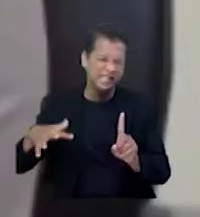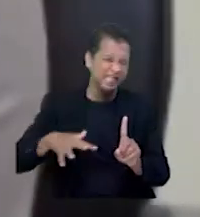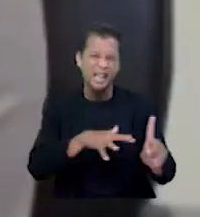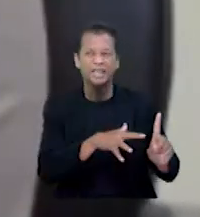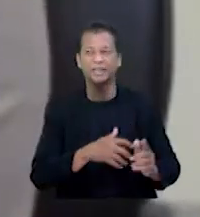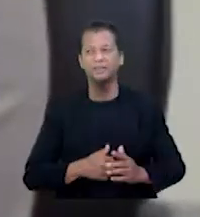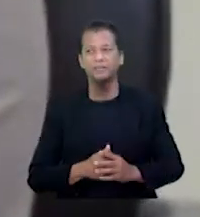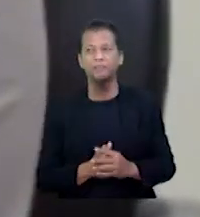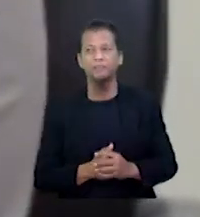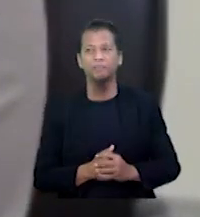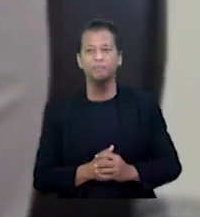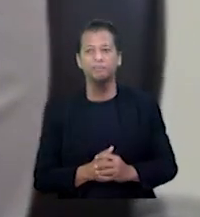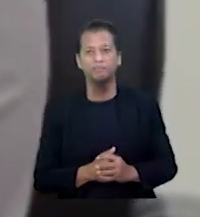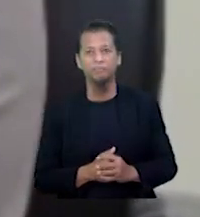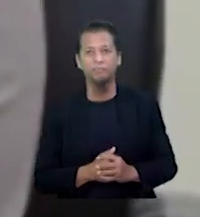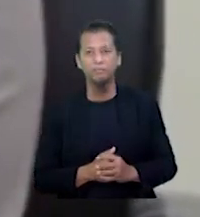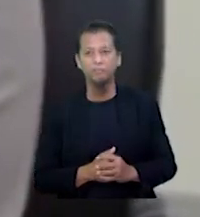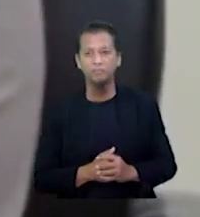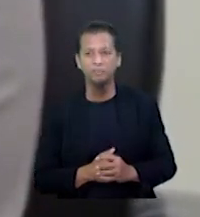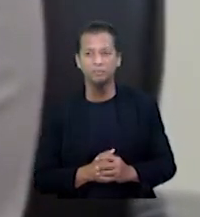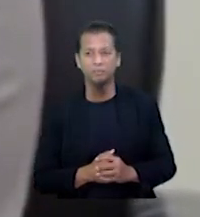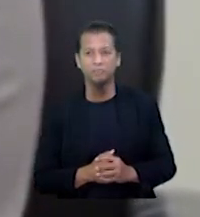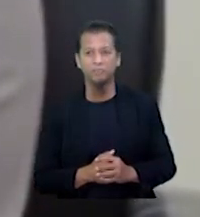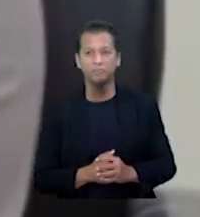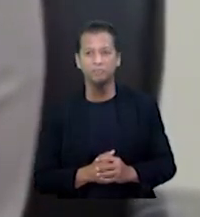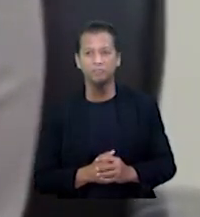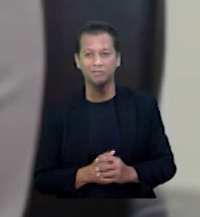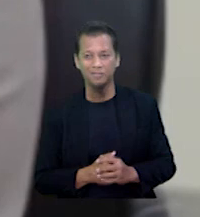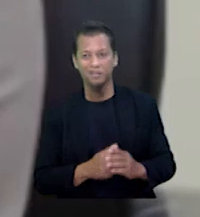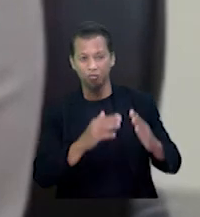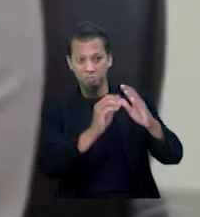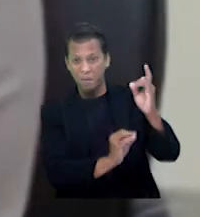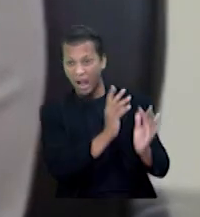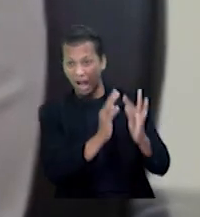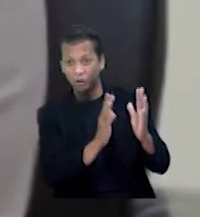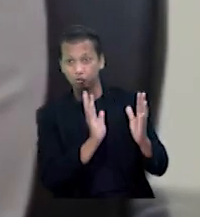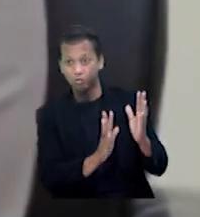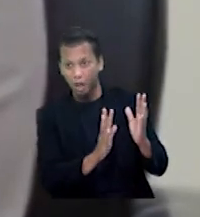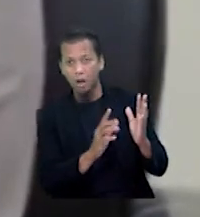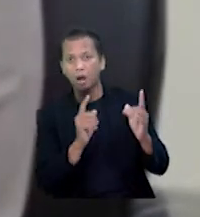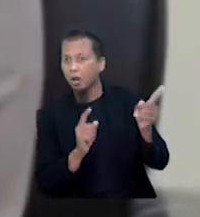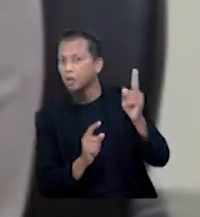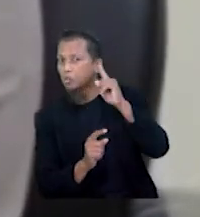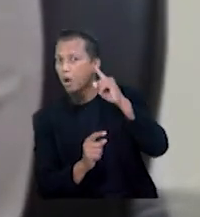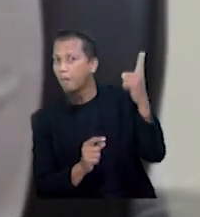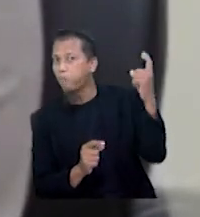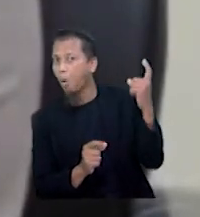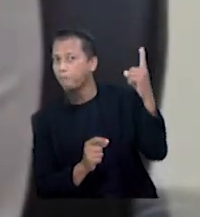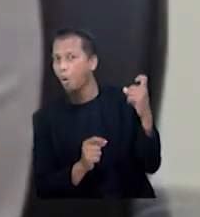Ya, setelah kebakaran, terdengar suara tembakan beberapa kali, ya sekitar 5 kali lah.